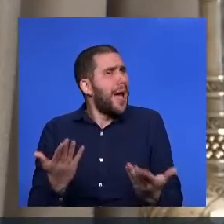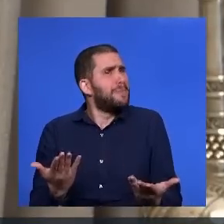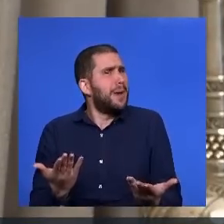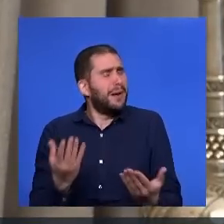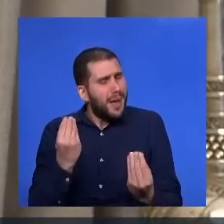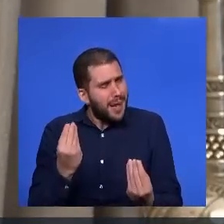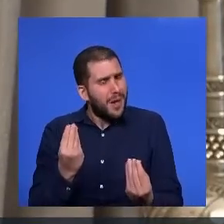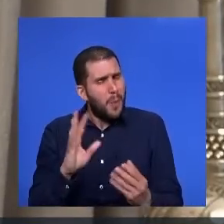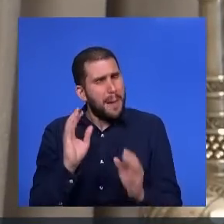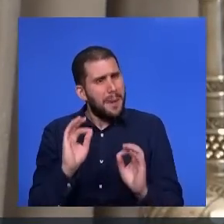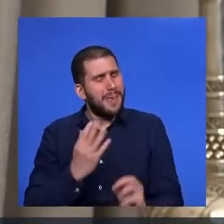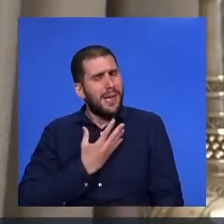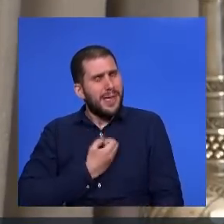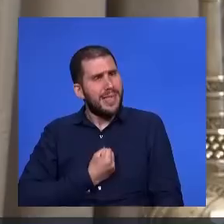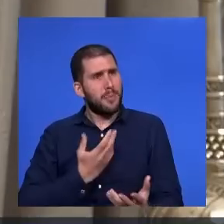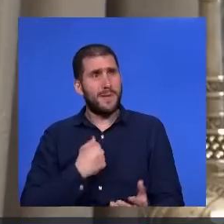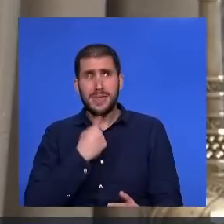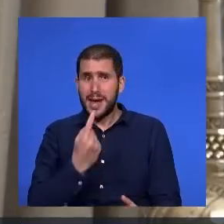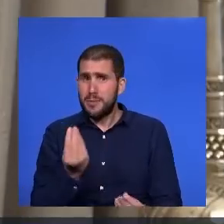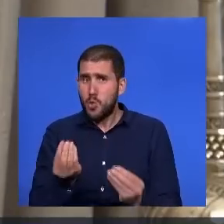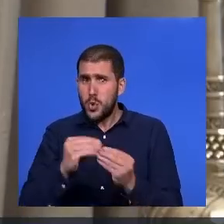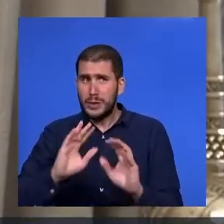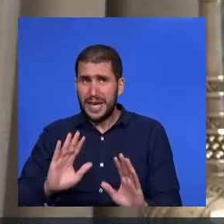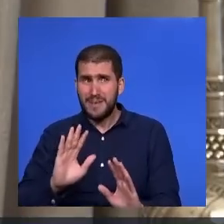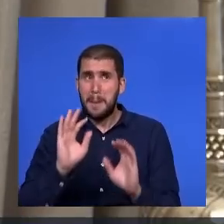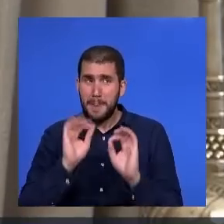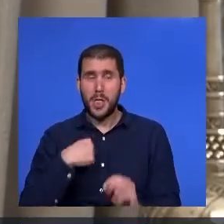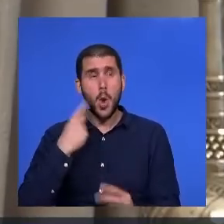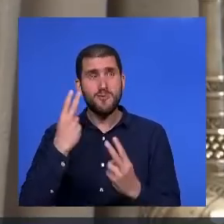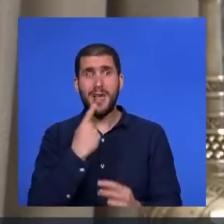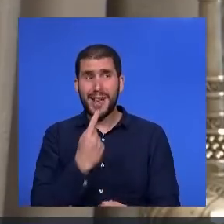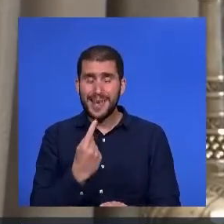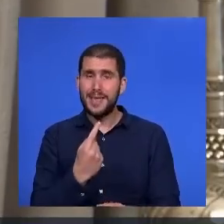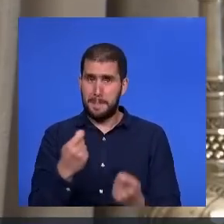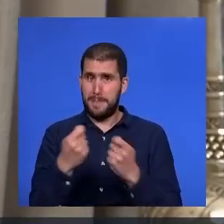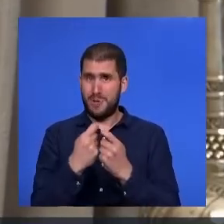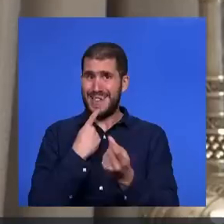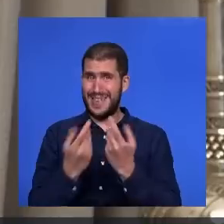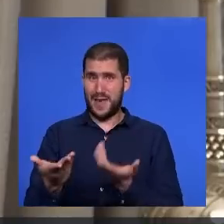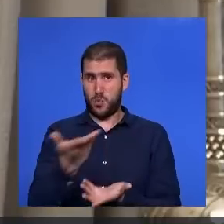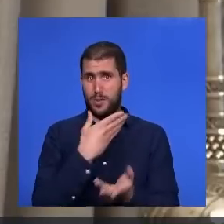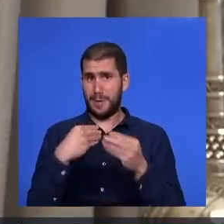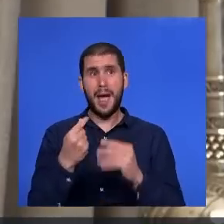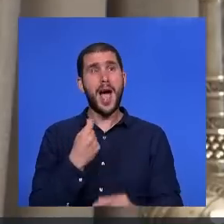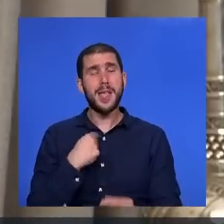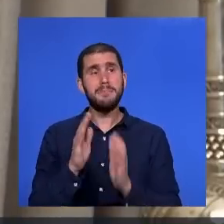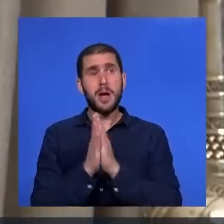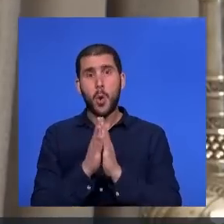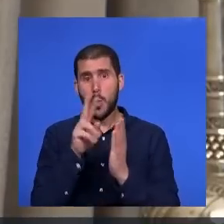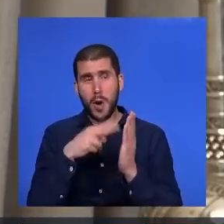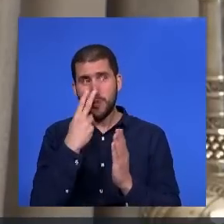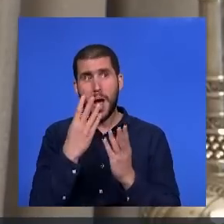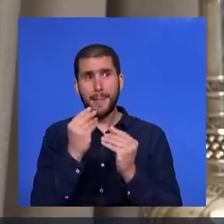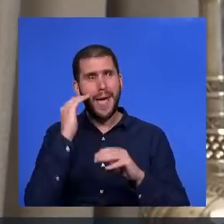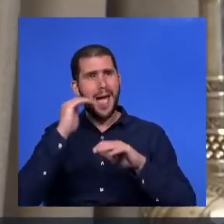באמת, אולי רגע תתאפקו, ואני אגיד עוד דבר, ולכן חשוב לי לומר, אפרופו ההידברות, אני קורא ורואה הרבה מאוד